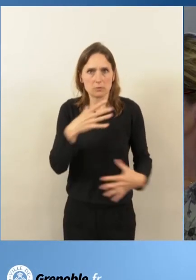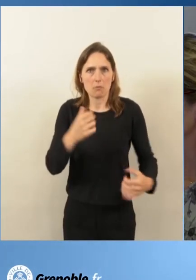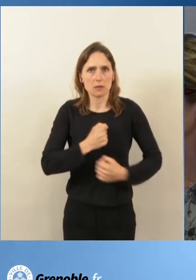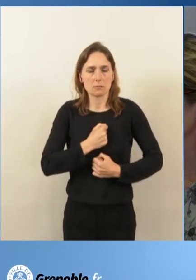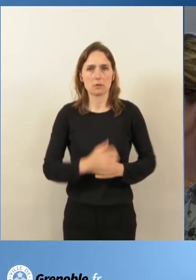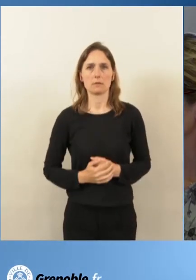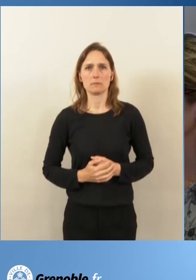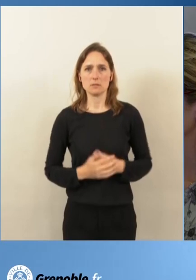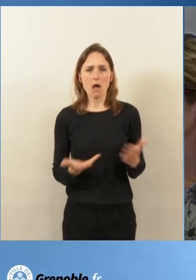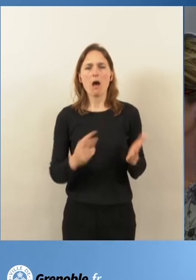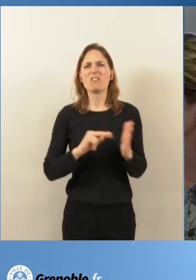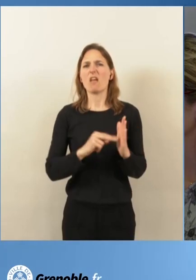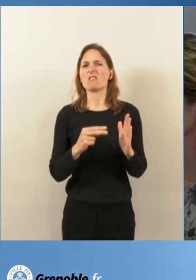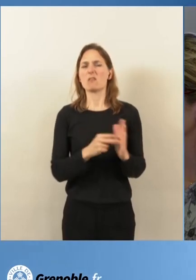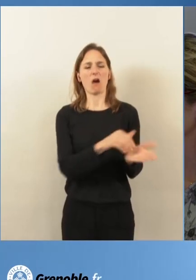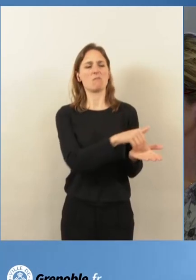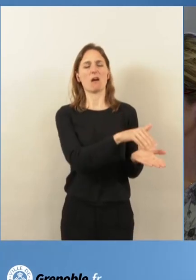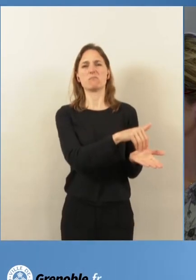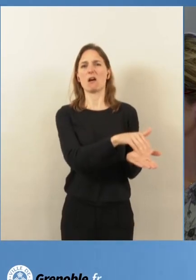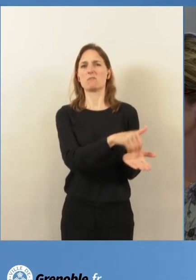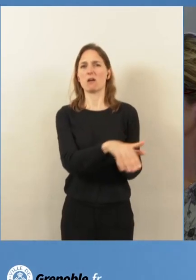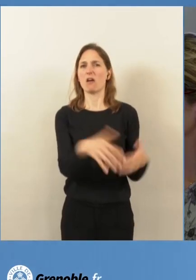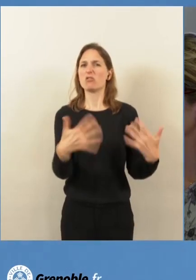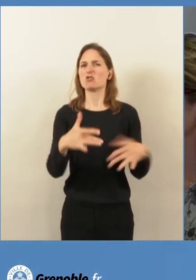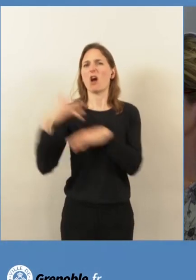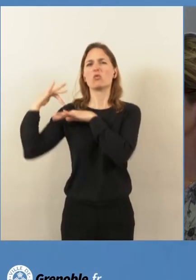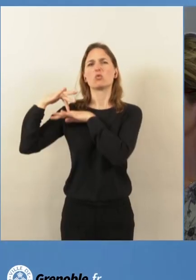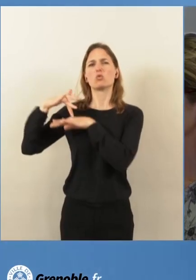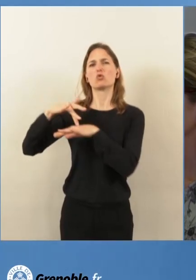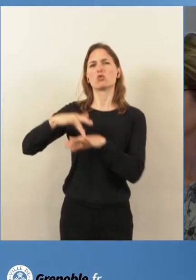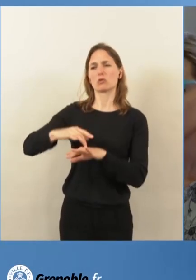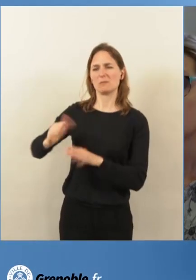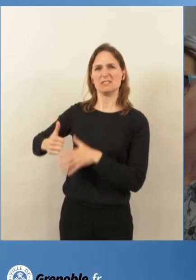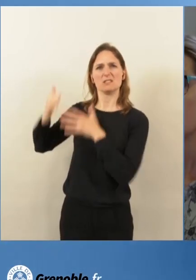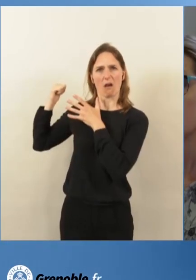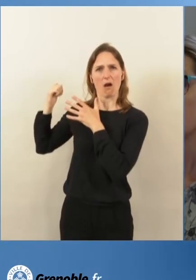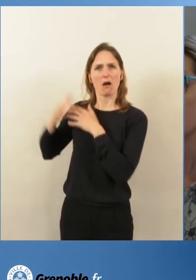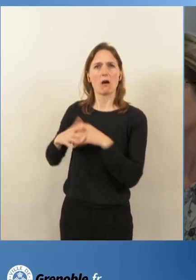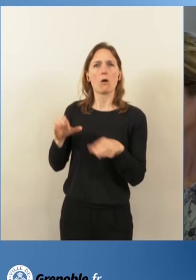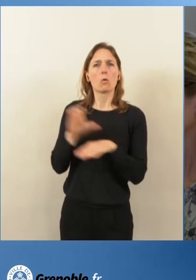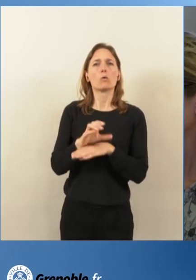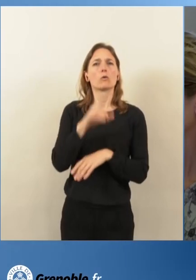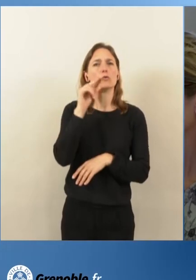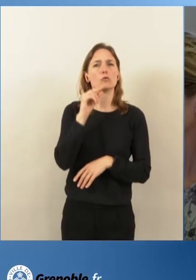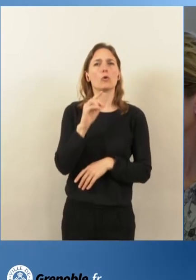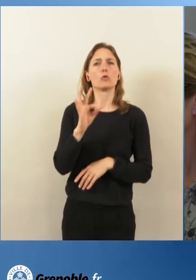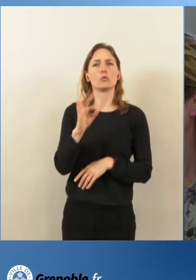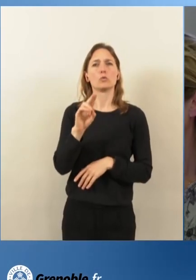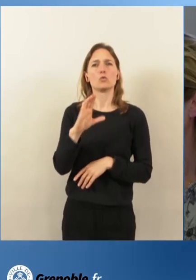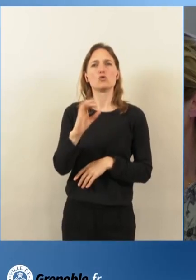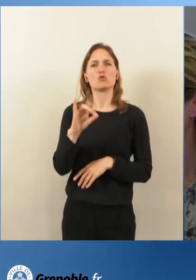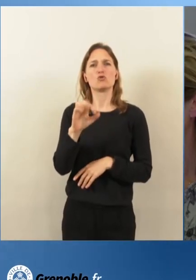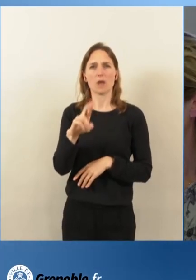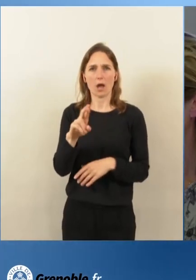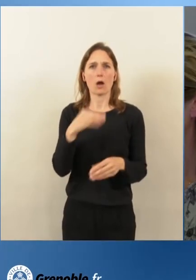cette technique de disqualification vous l'aviez déjà utilisé dans le précédent mandat contre Guy tu cheres et Bernadette Richard fino qui